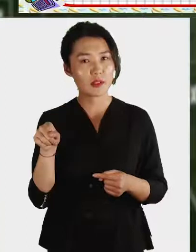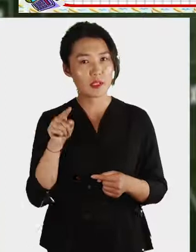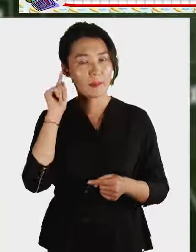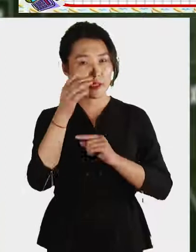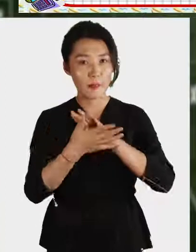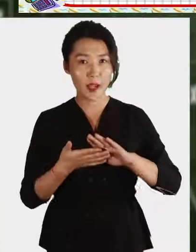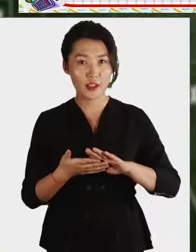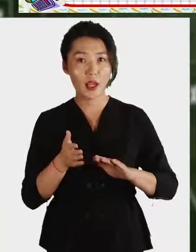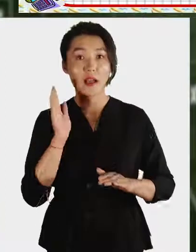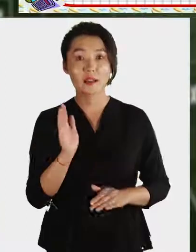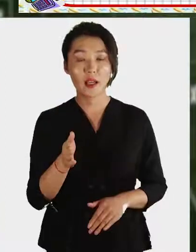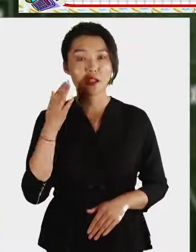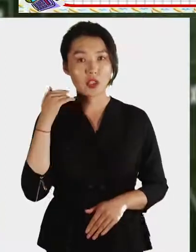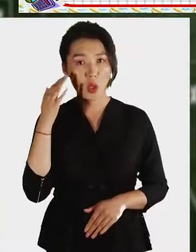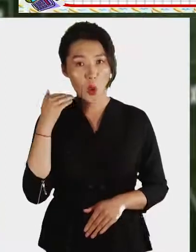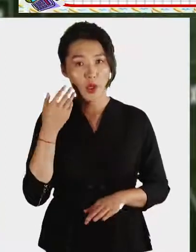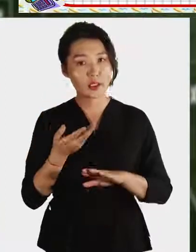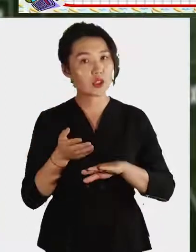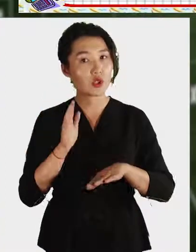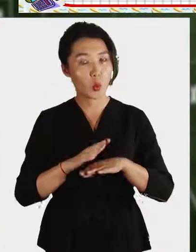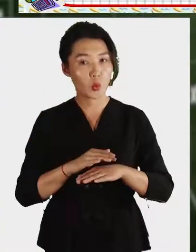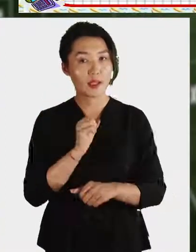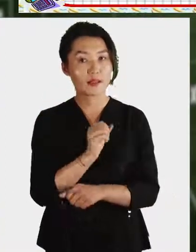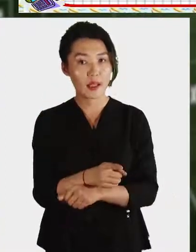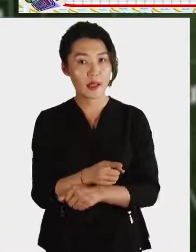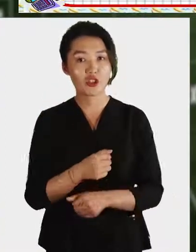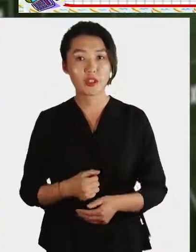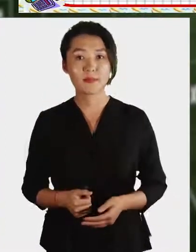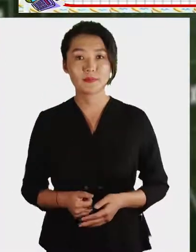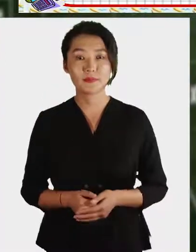понимать. Станет легкой даже трудная задача.